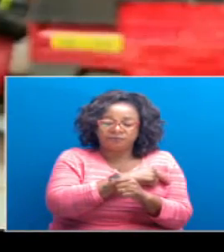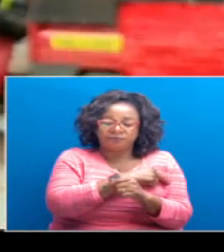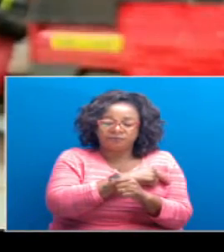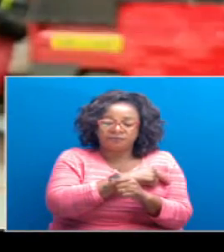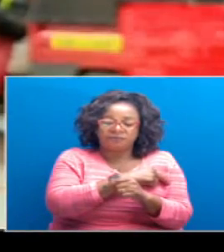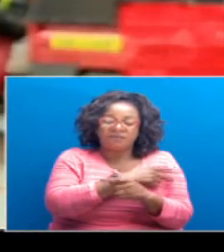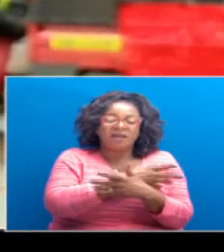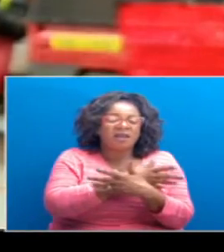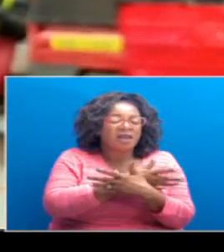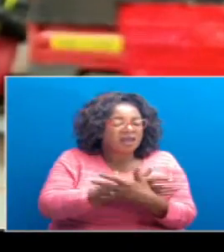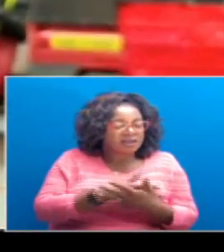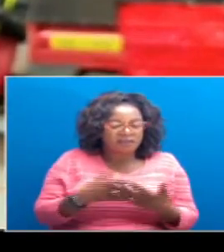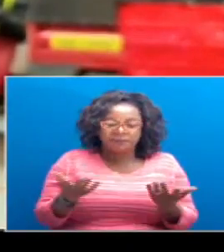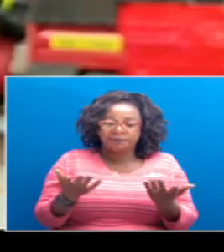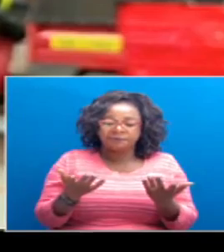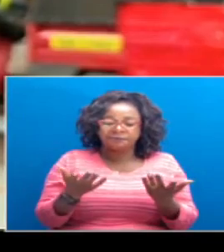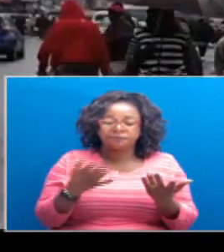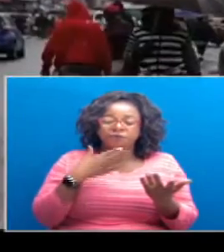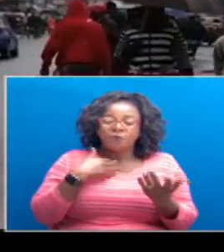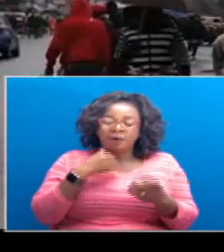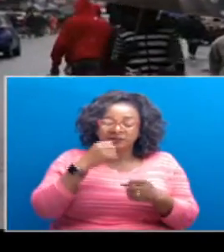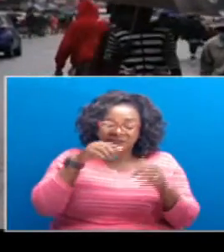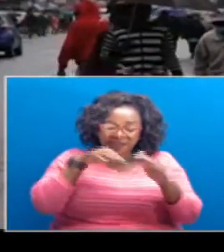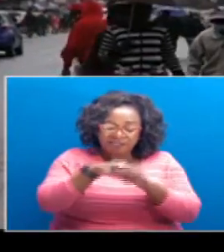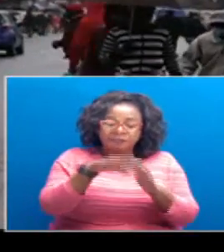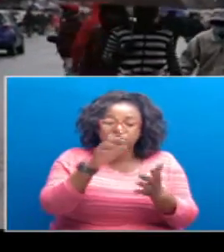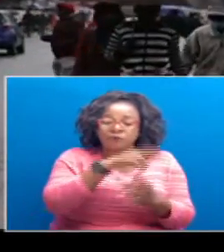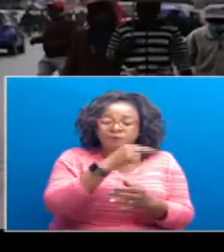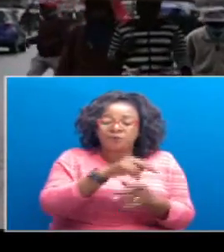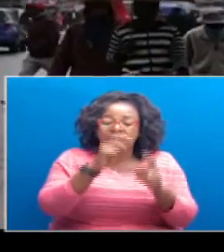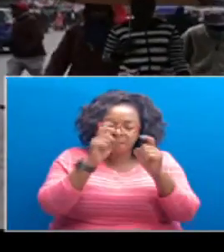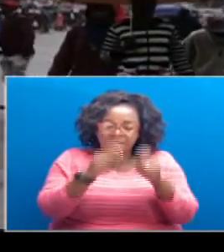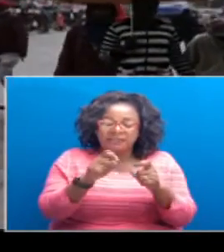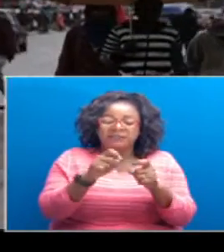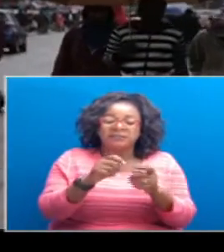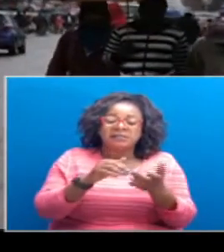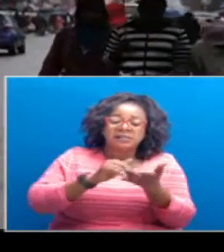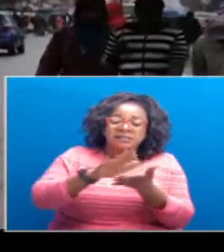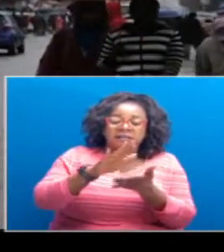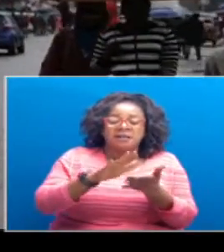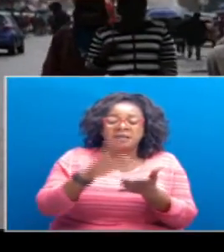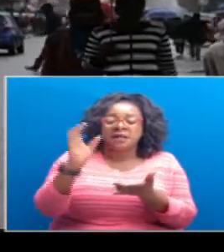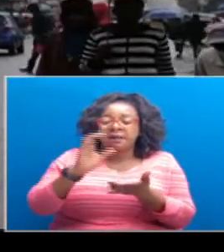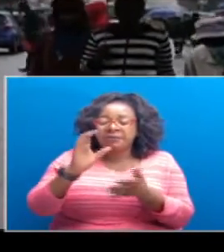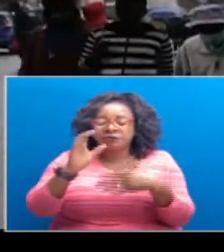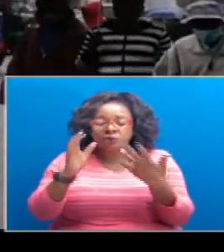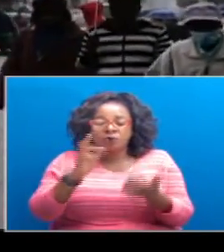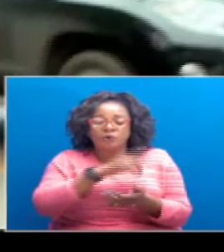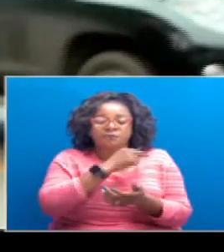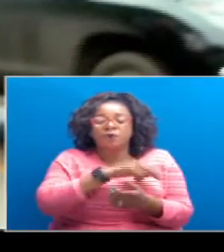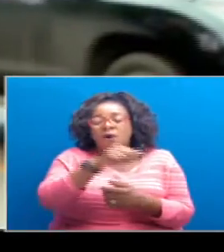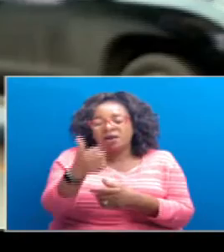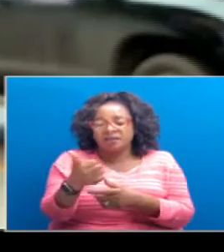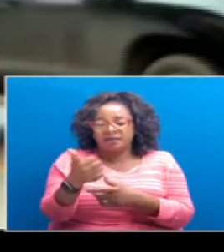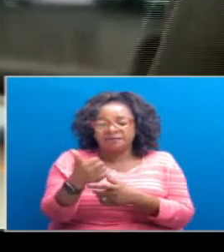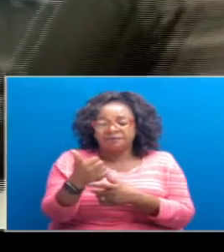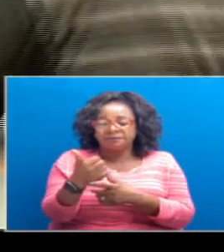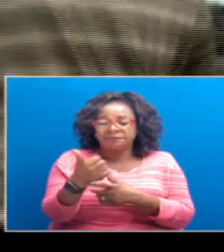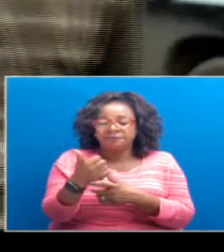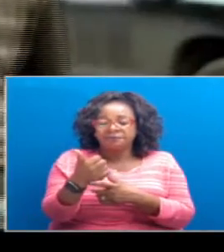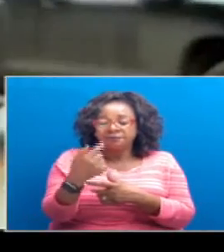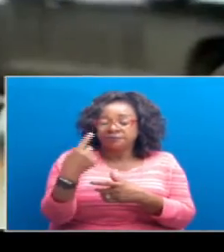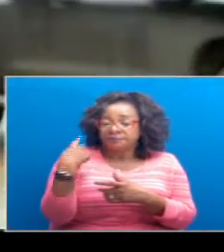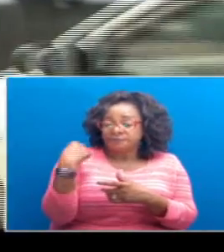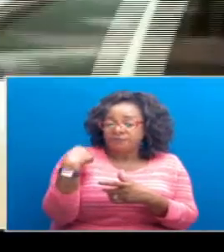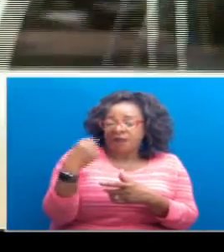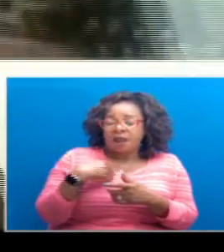kila jambo wanaotaka huku kwa hospitali lazima utumwe nje, either kwa chemist ama kwa hospitali zingine. Hata jana